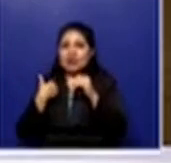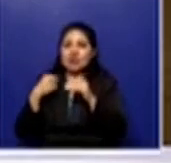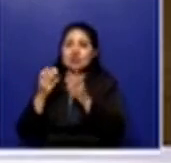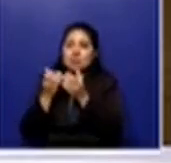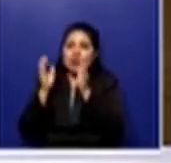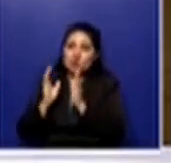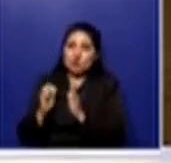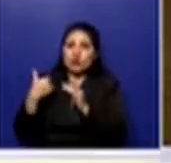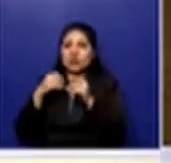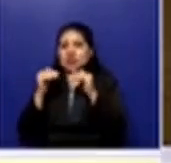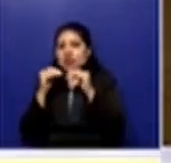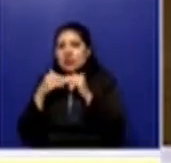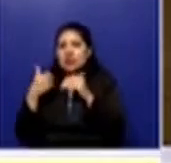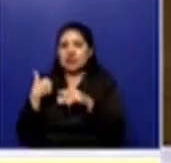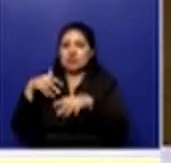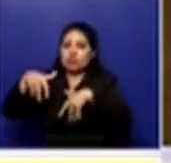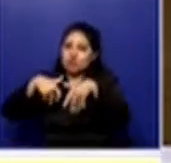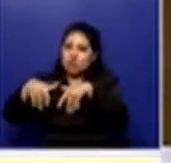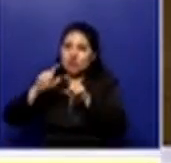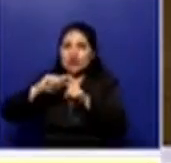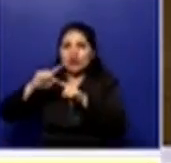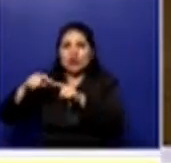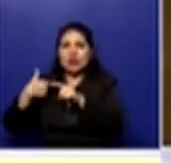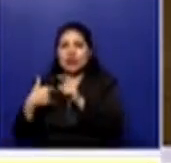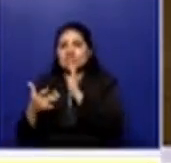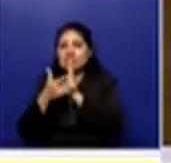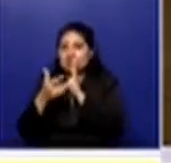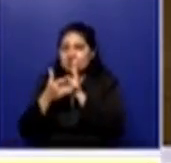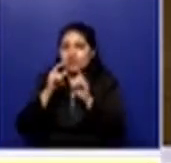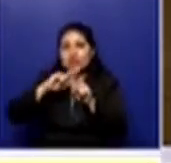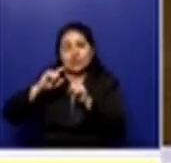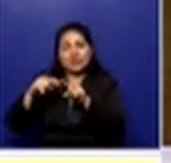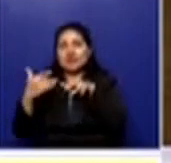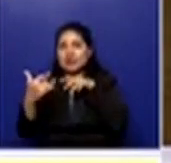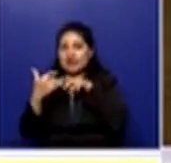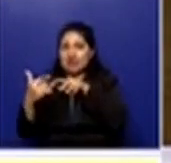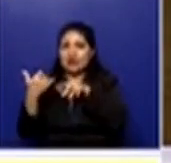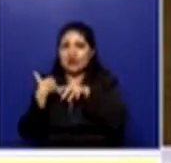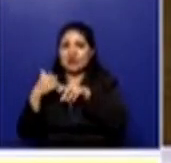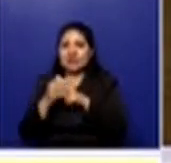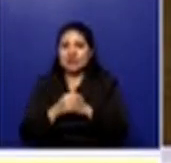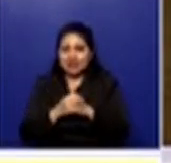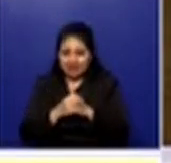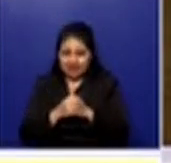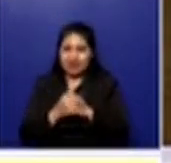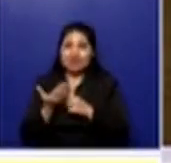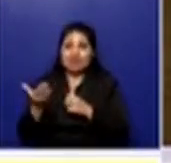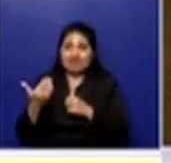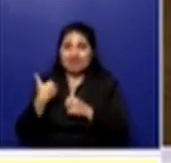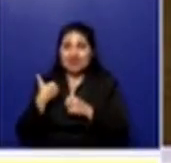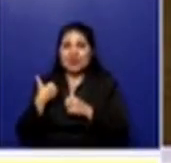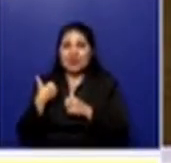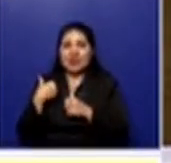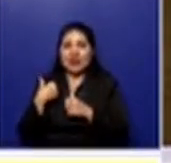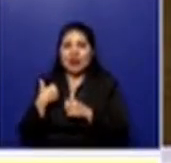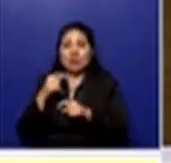การคุ้มครองผู้บริโภคและกรรมาธิการเทคโนโลยีสารสนเทศการสื่อสารและการโทรคมนาคมที่ท่านได้นำผลสำร